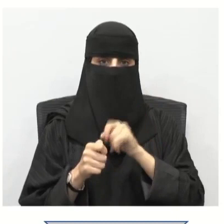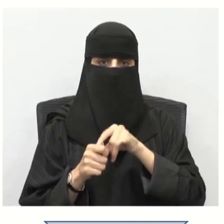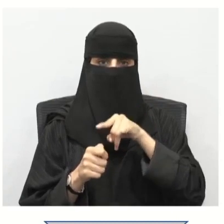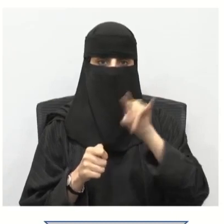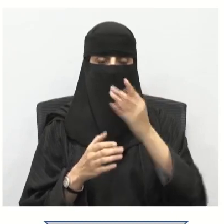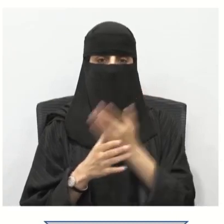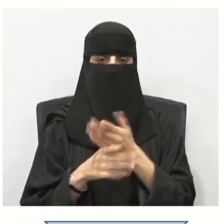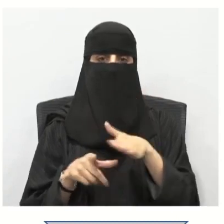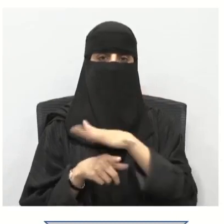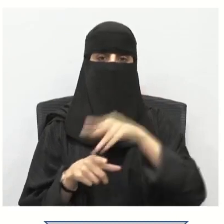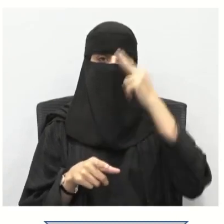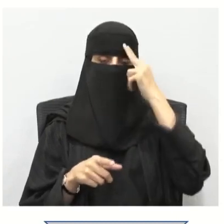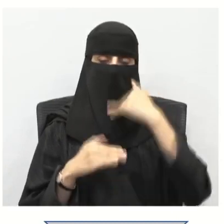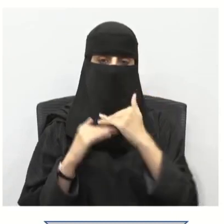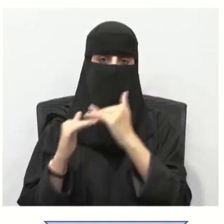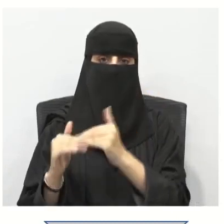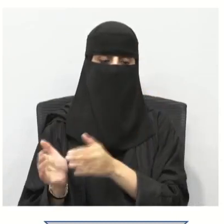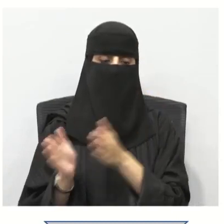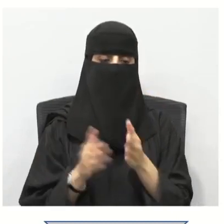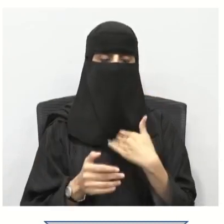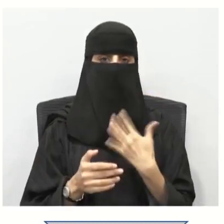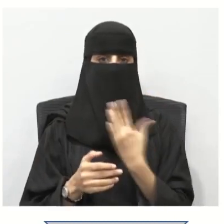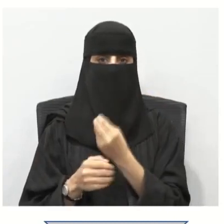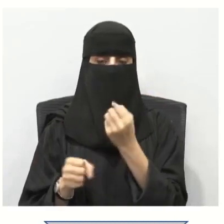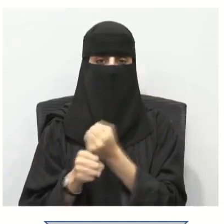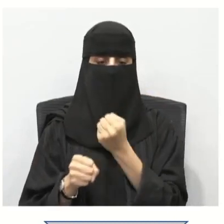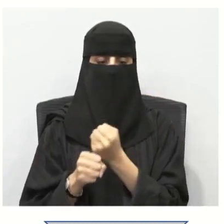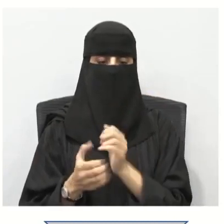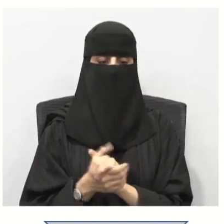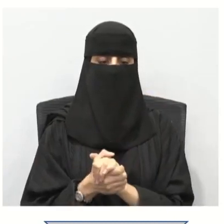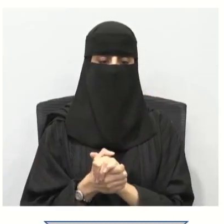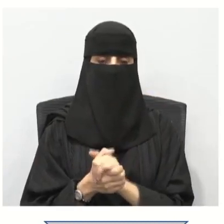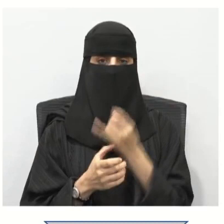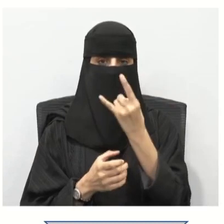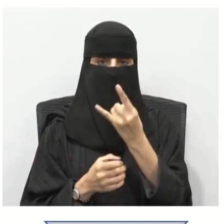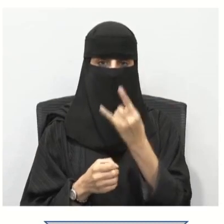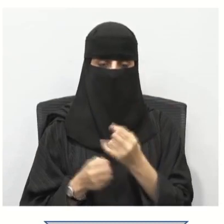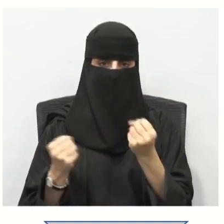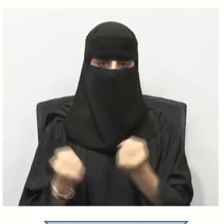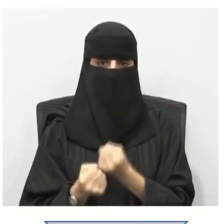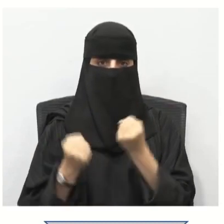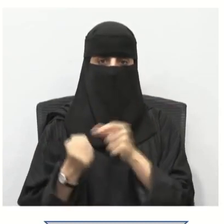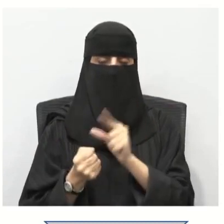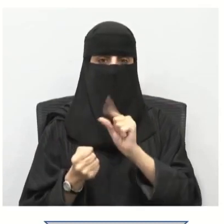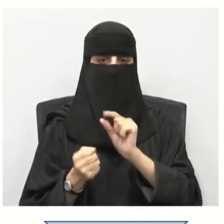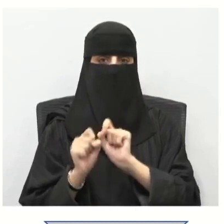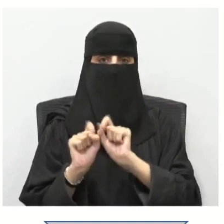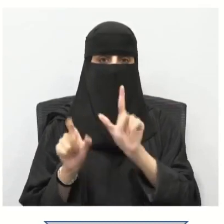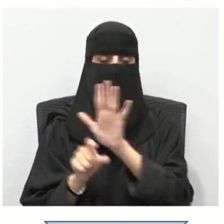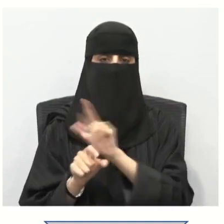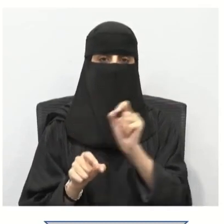لكي يخدم حب العمل اتقان العمل وهذا ما رايناه في